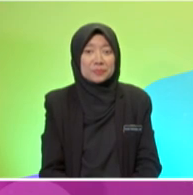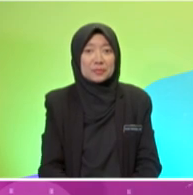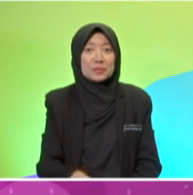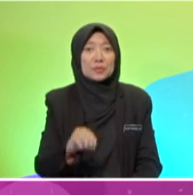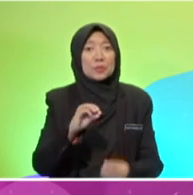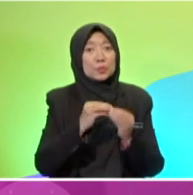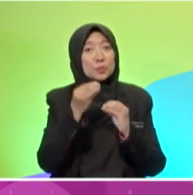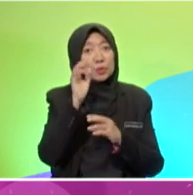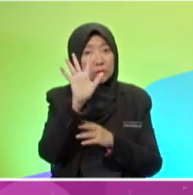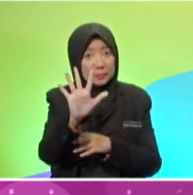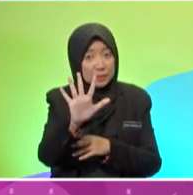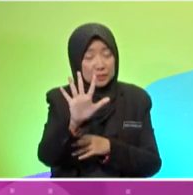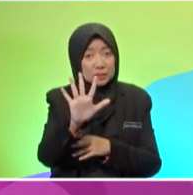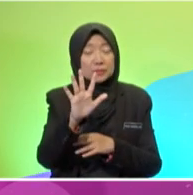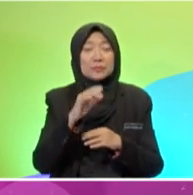5,